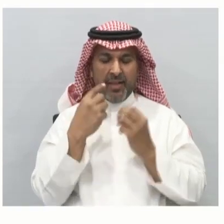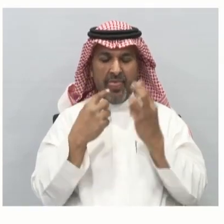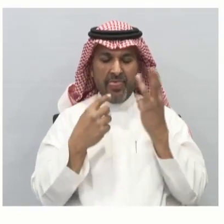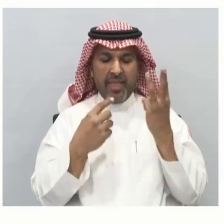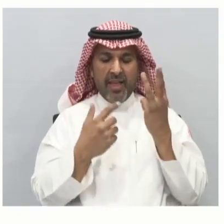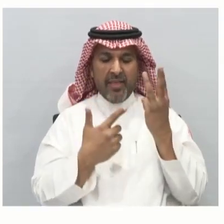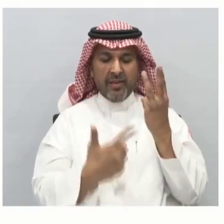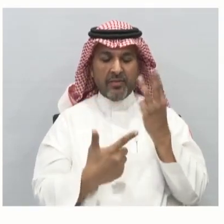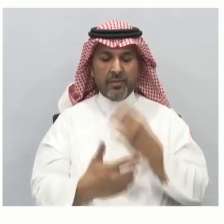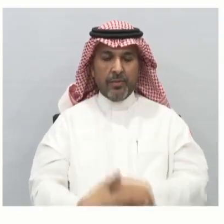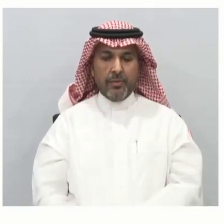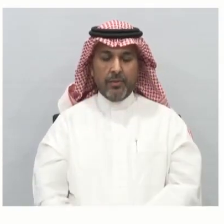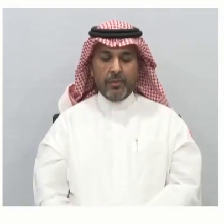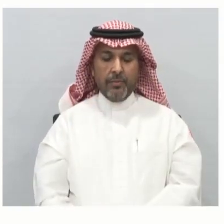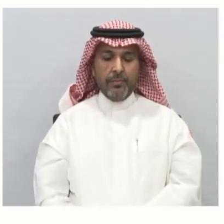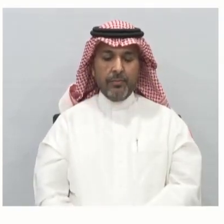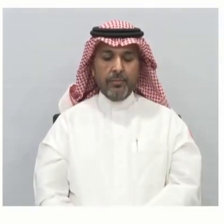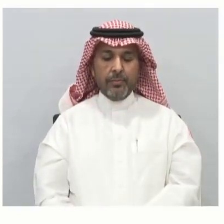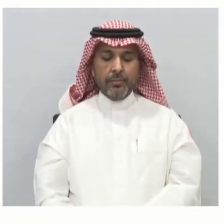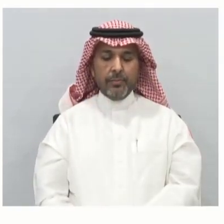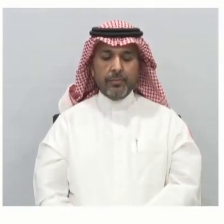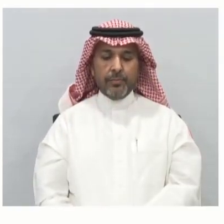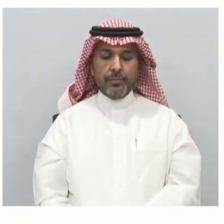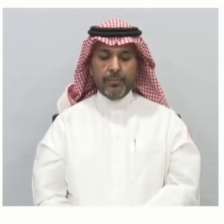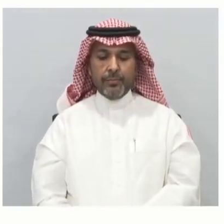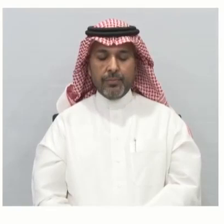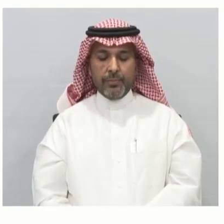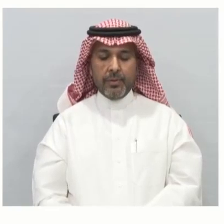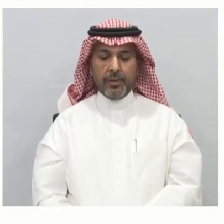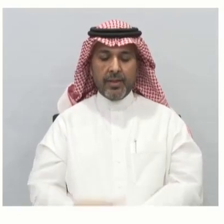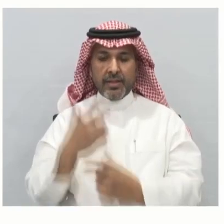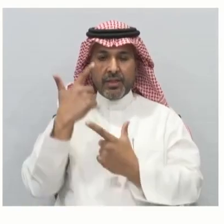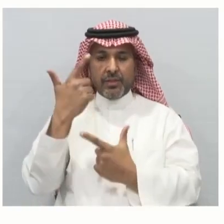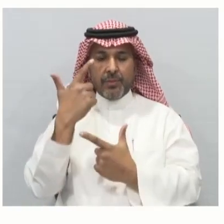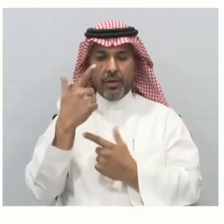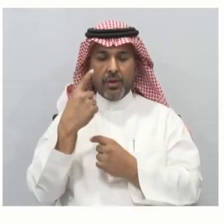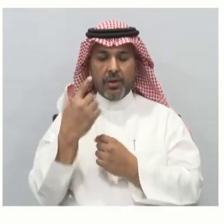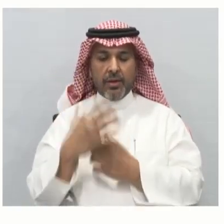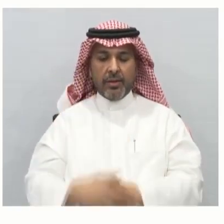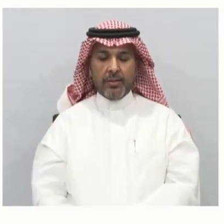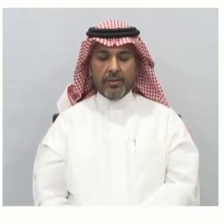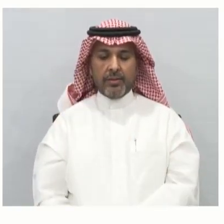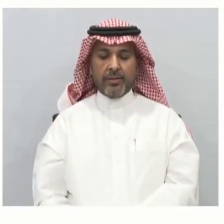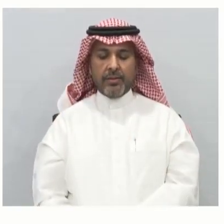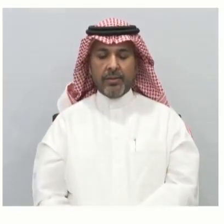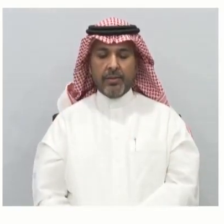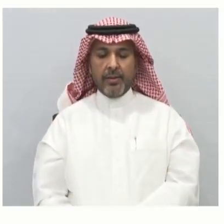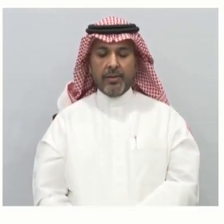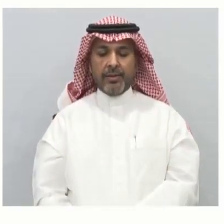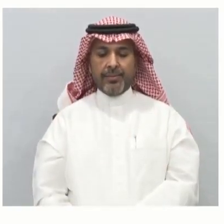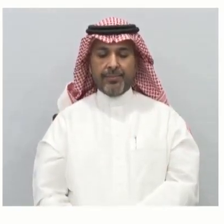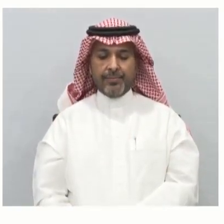اجزاء فقط ثلاثه اجزاء طيب طالما كل جزء يمثل سبع كم سبع اخذ هنا